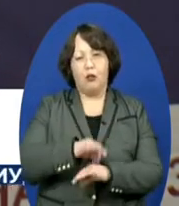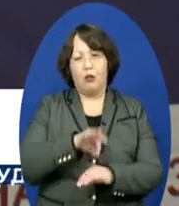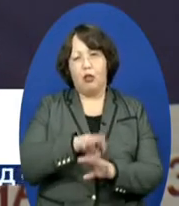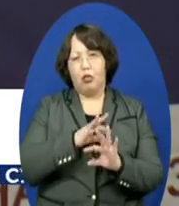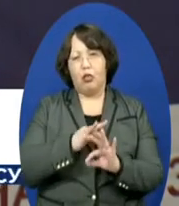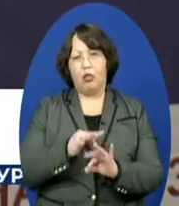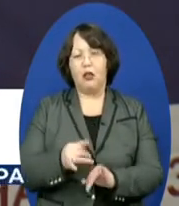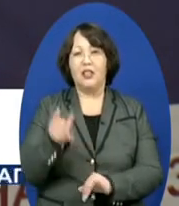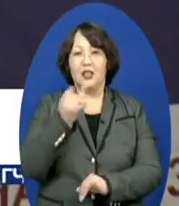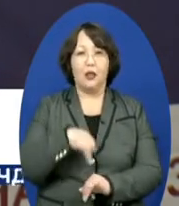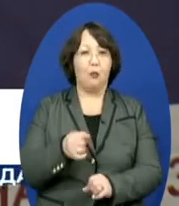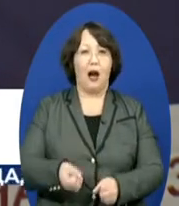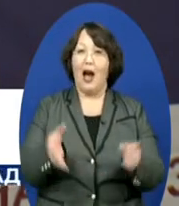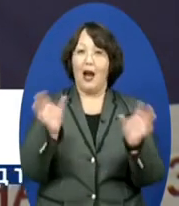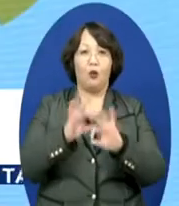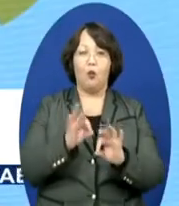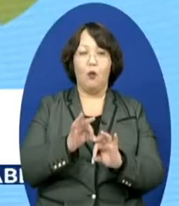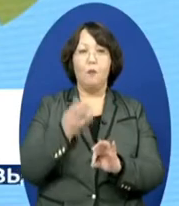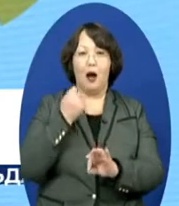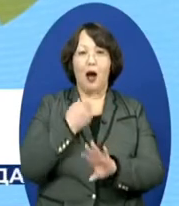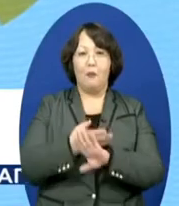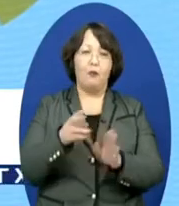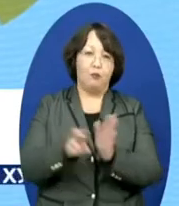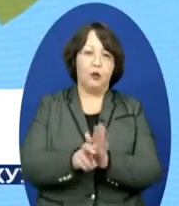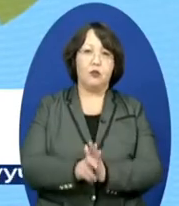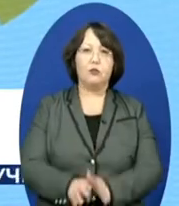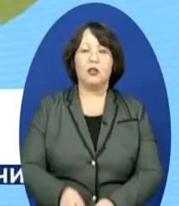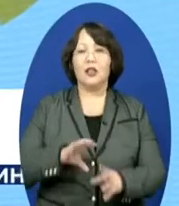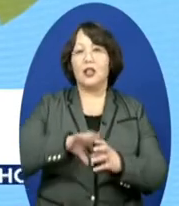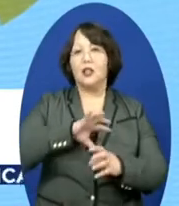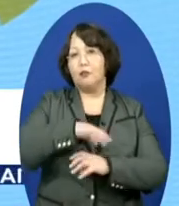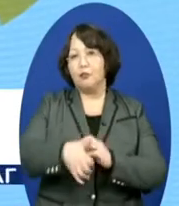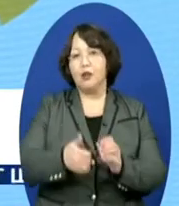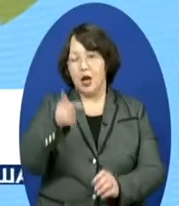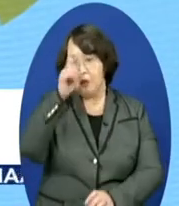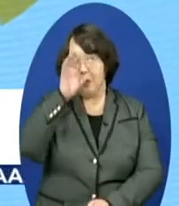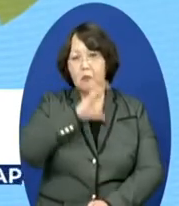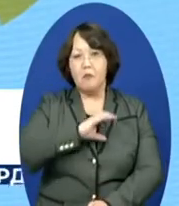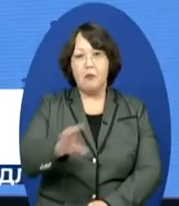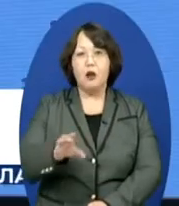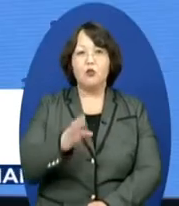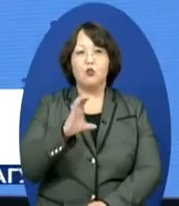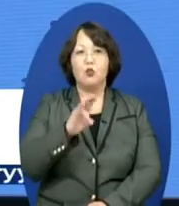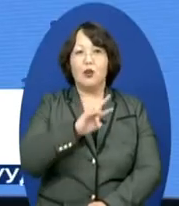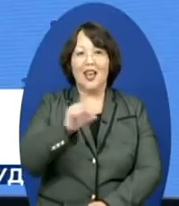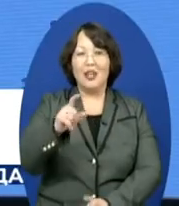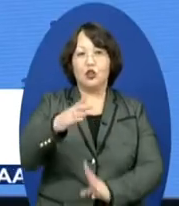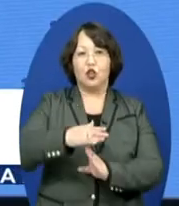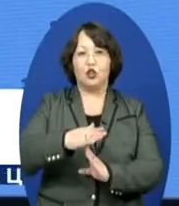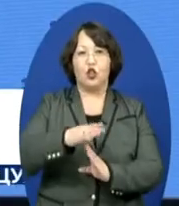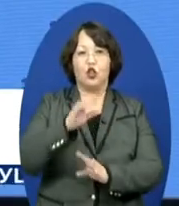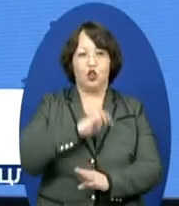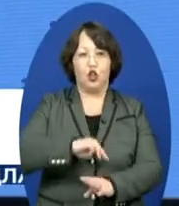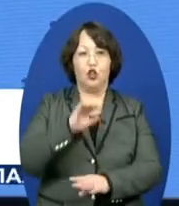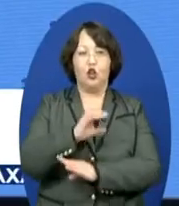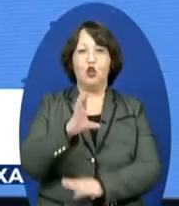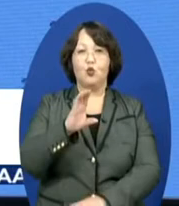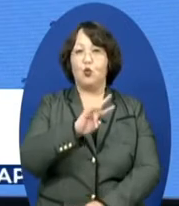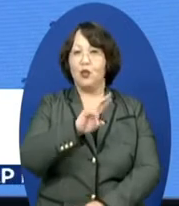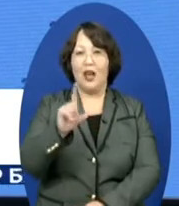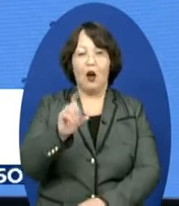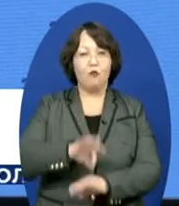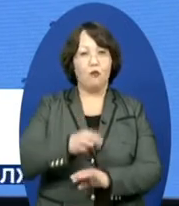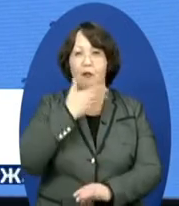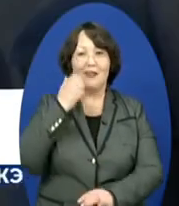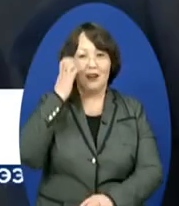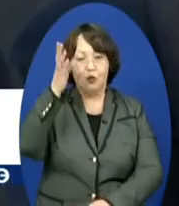сүрэгээс өвдөхгүй байх бүрэн боломжтой. Дэлхийн эрүүл мэндийн байгууллагаас энэ оны сүрийтэй тэмцэх өдрийг сүрийгүй ирээдүйн